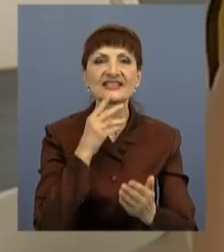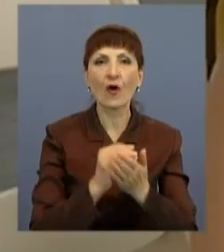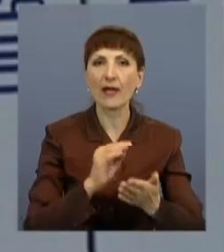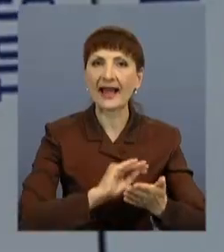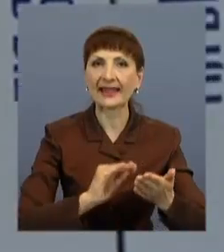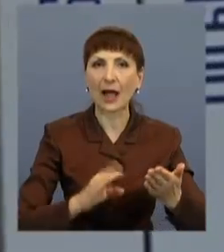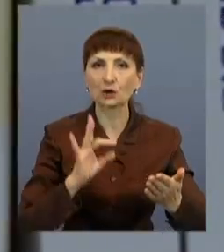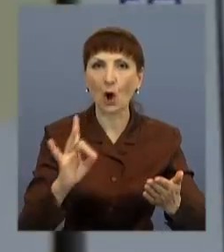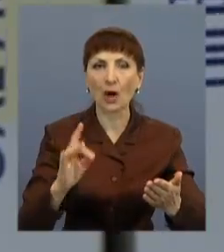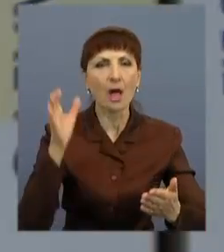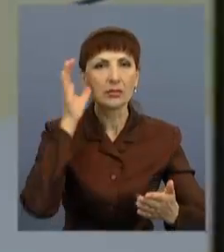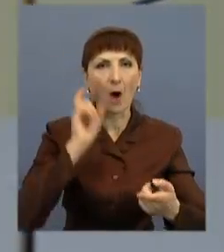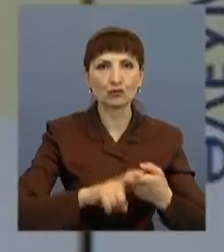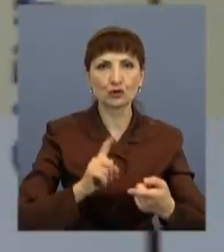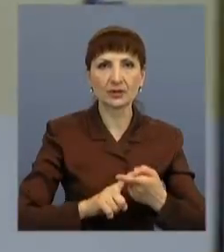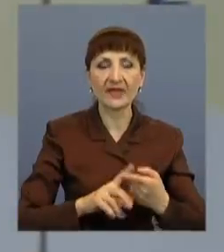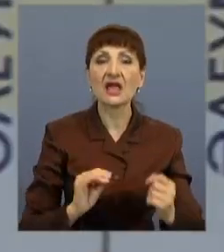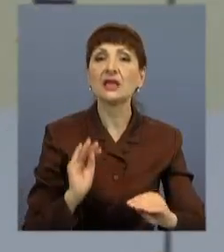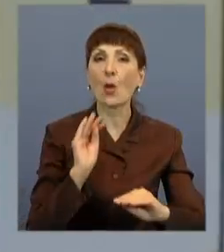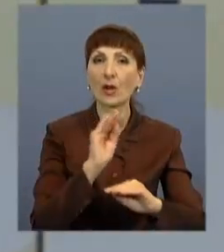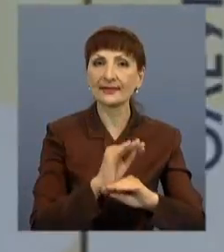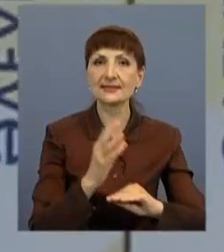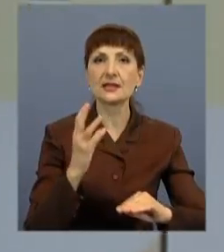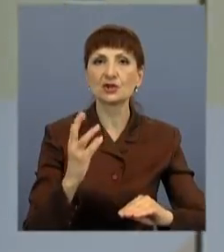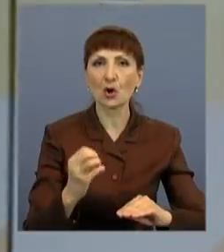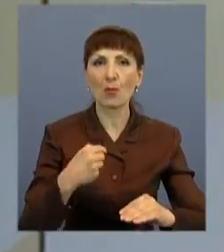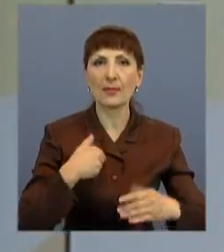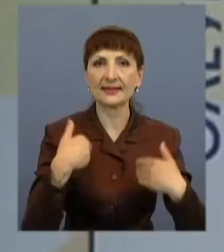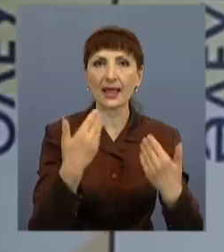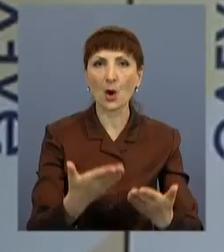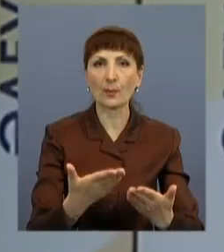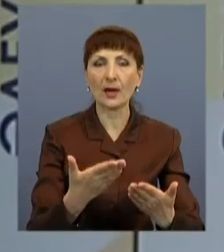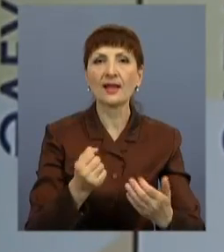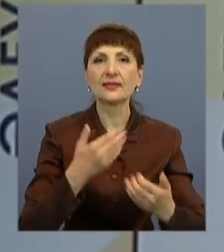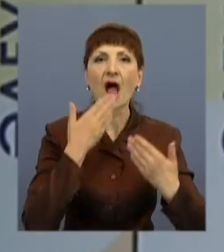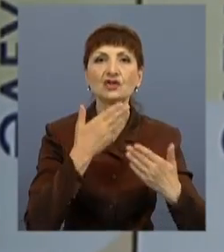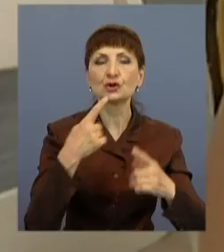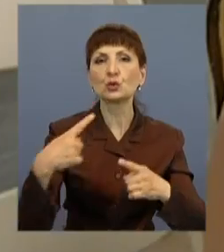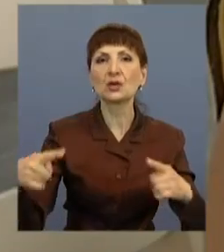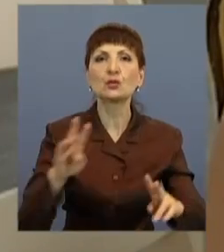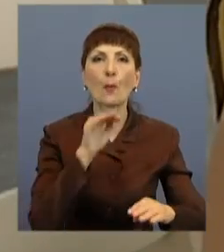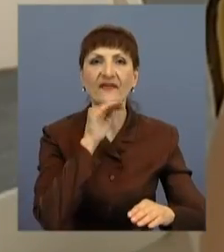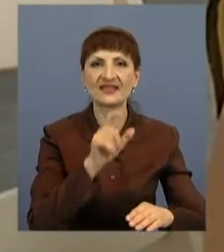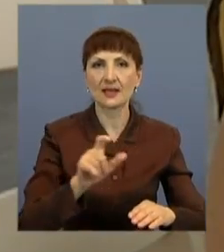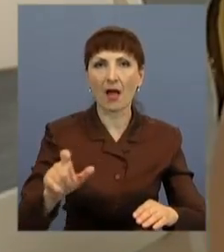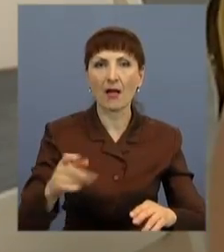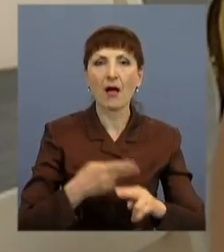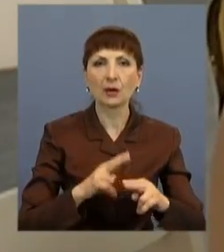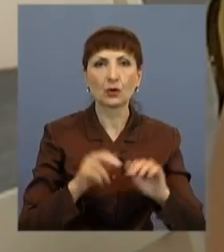редактор, научный редактор. И дополнительно еще мы даем на читку другим профессионалам, которые